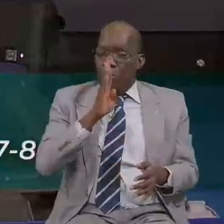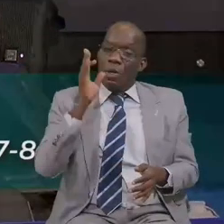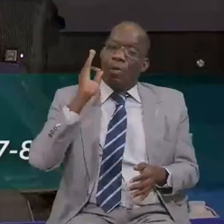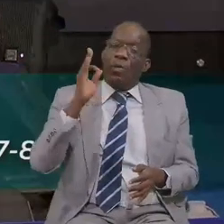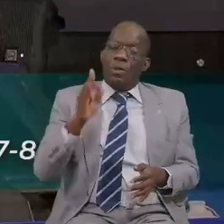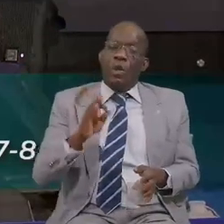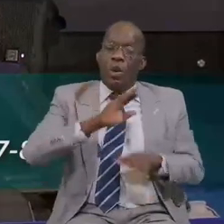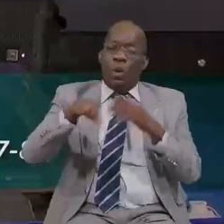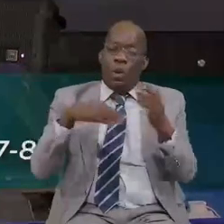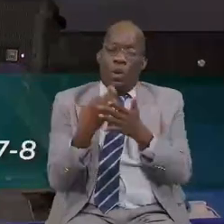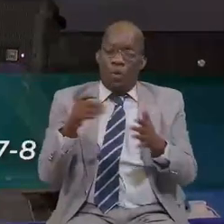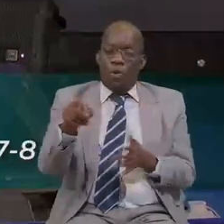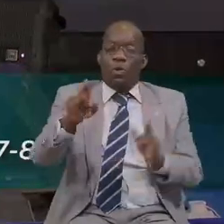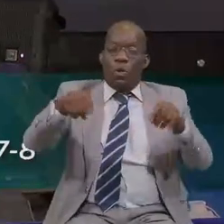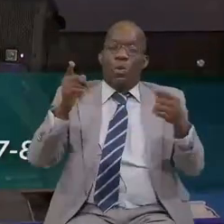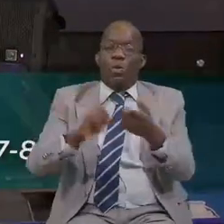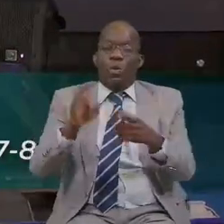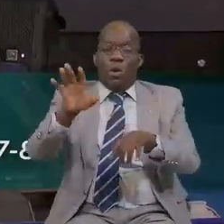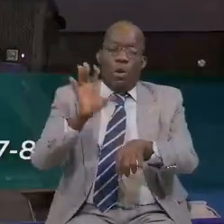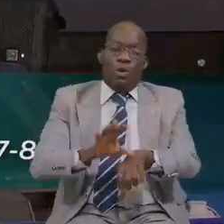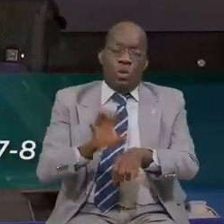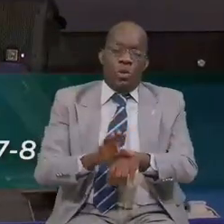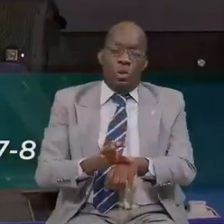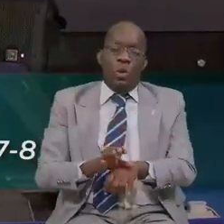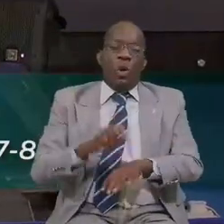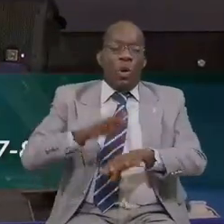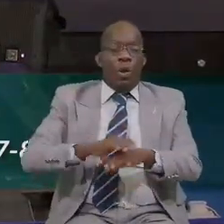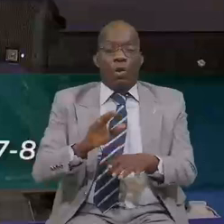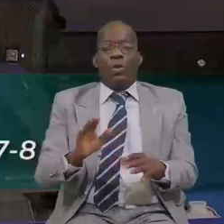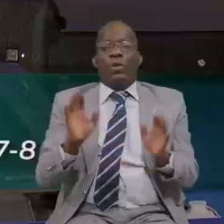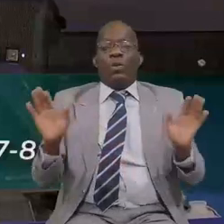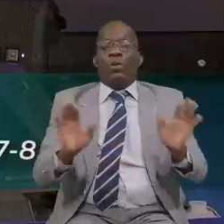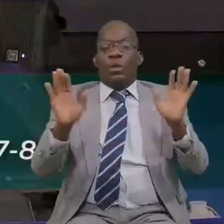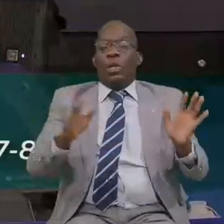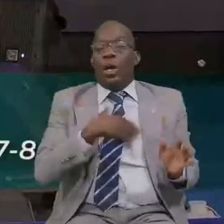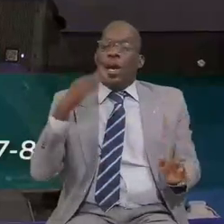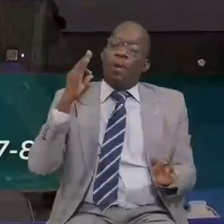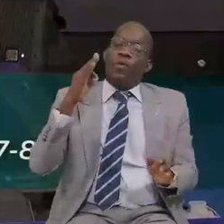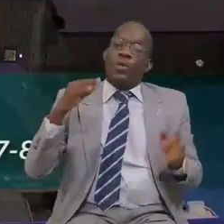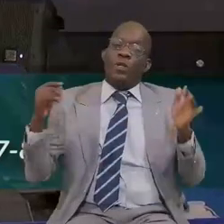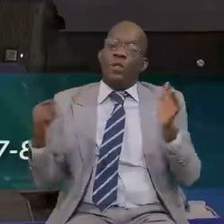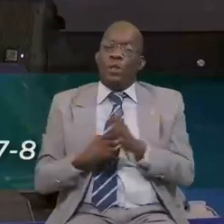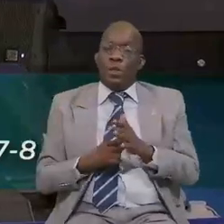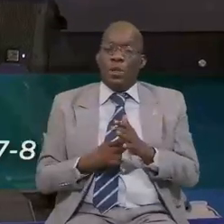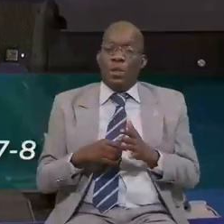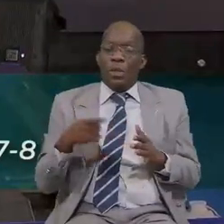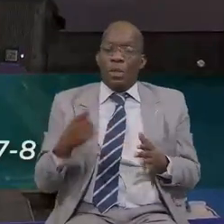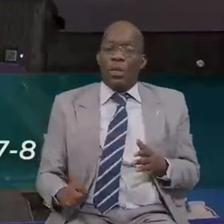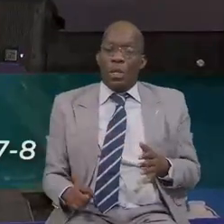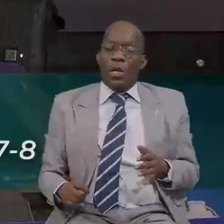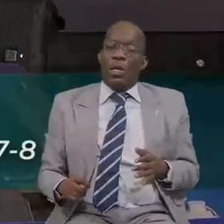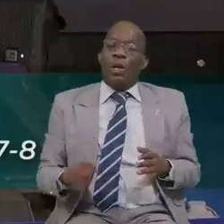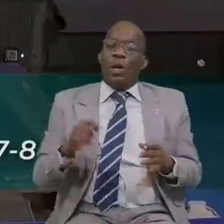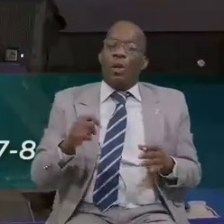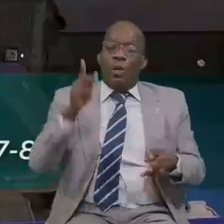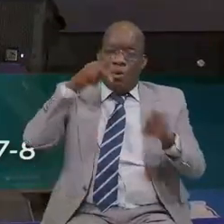allez dans vos églises dimanche prochain et prêchez ceci. Maintenant, les prophètes de la Bible ne recevaient pas leur